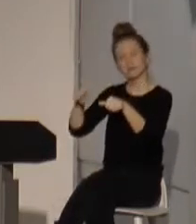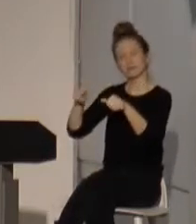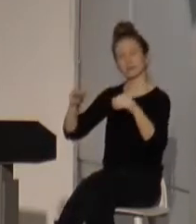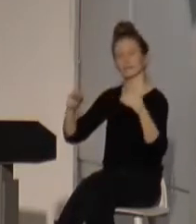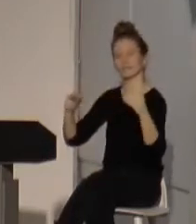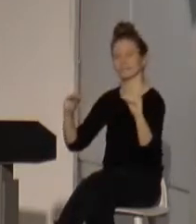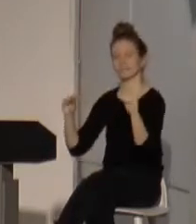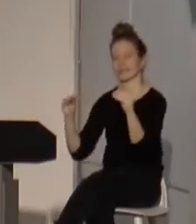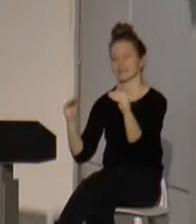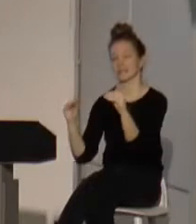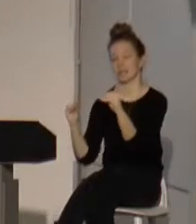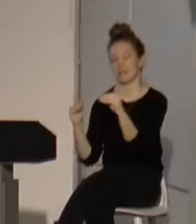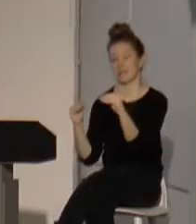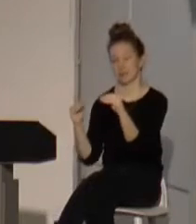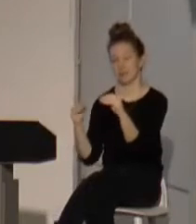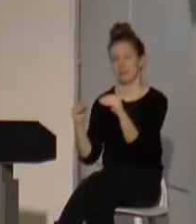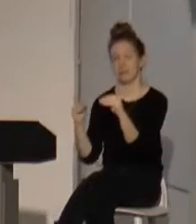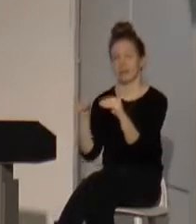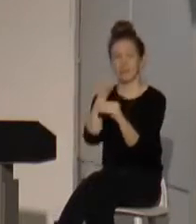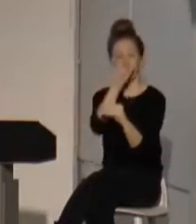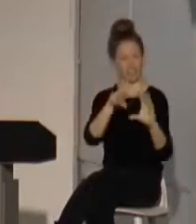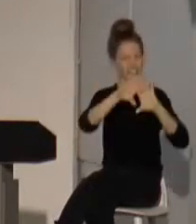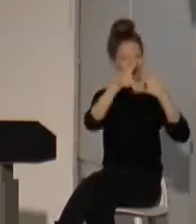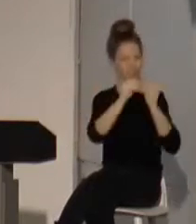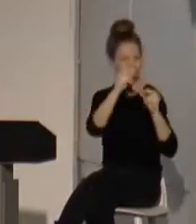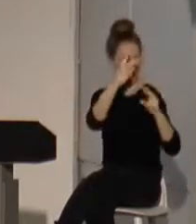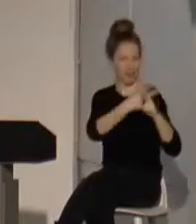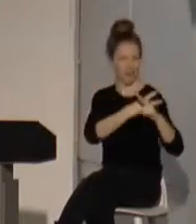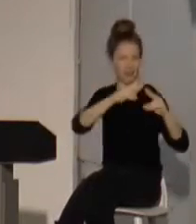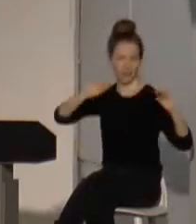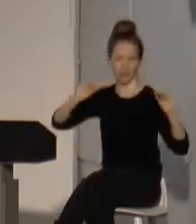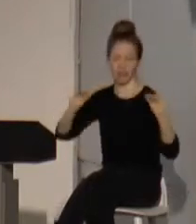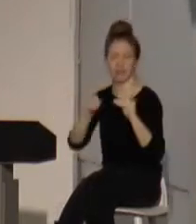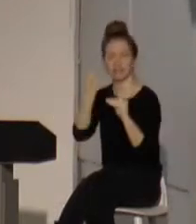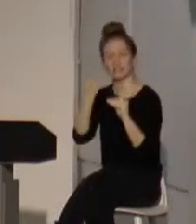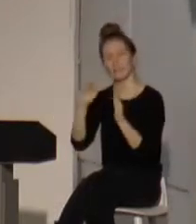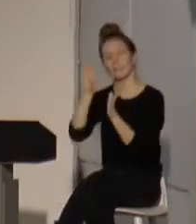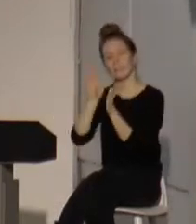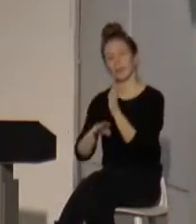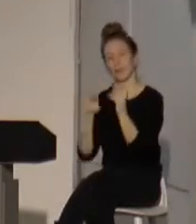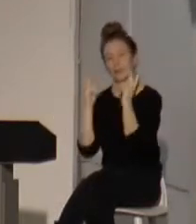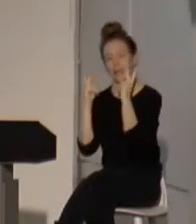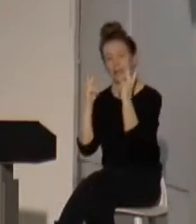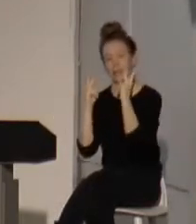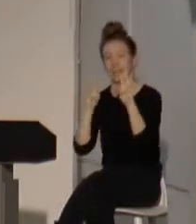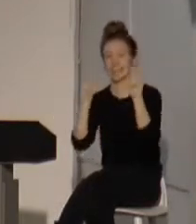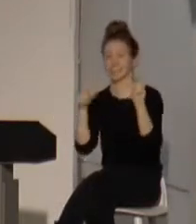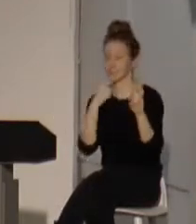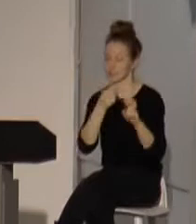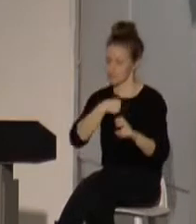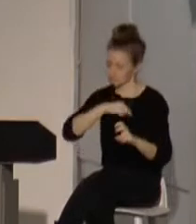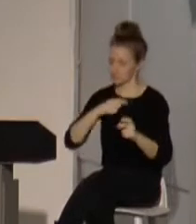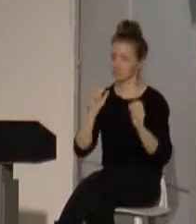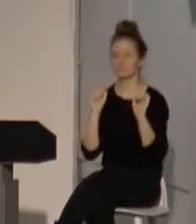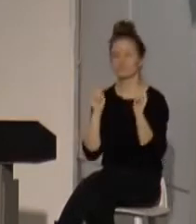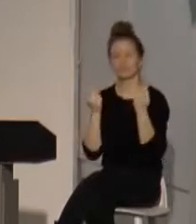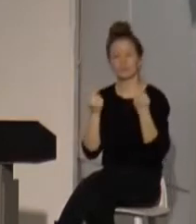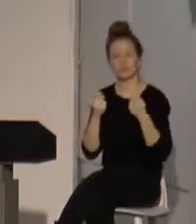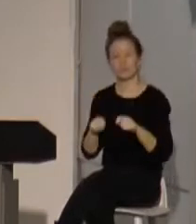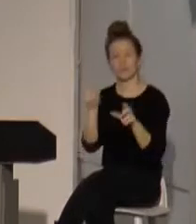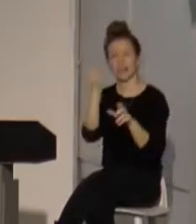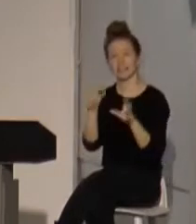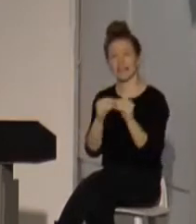בתודעה שלנו מאדם שלם ורגיל לאדם מוכתם פחות ערך. הציטוט אומר: אנו סבורים כי האדם בעל